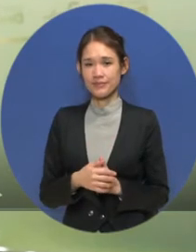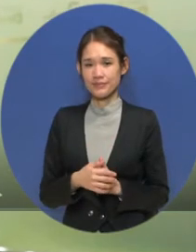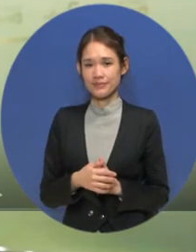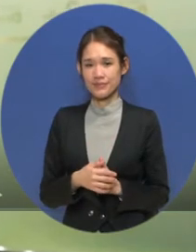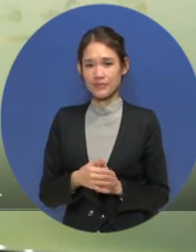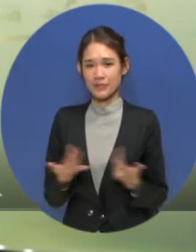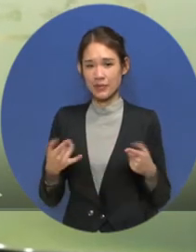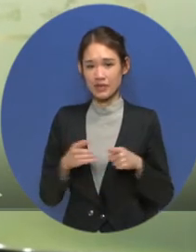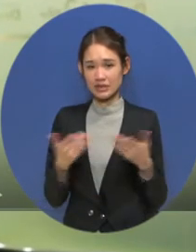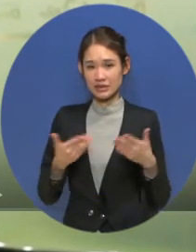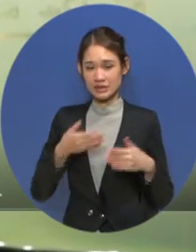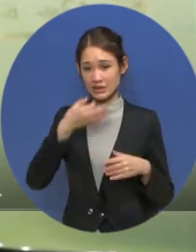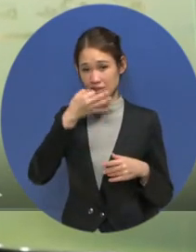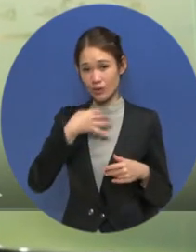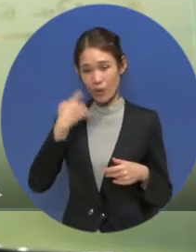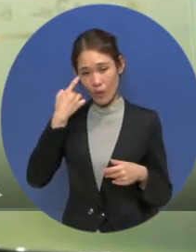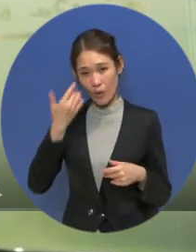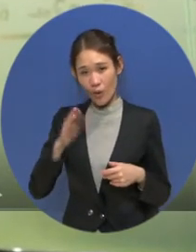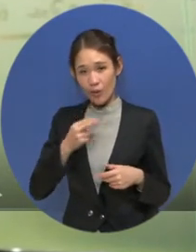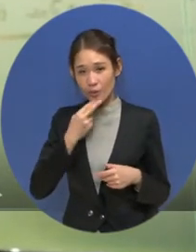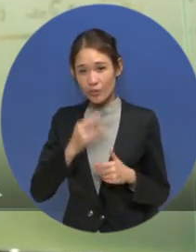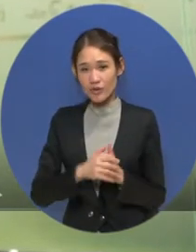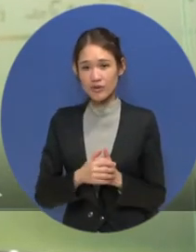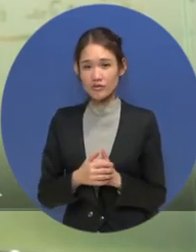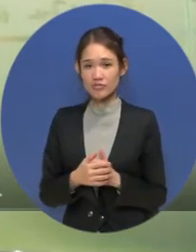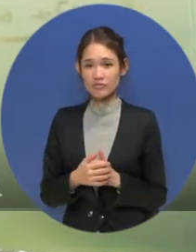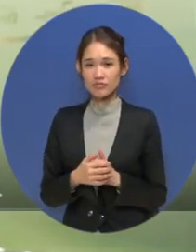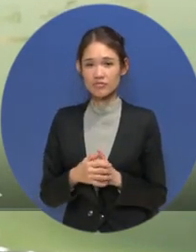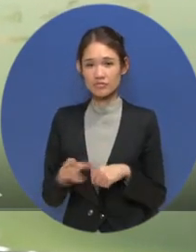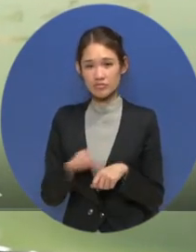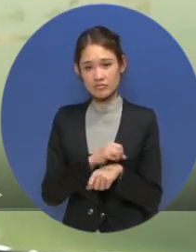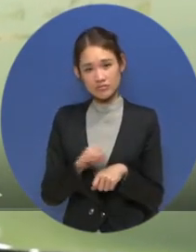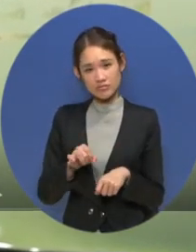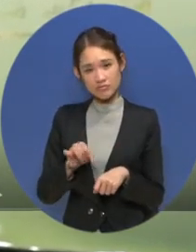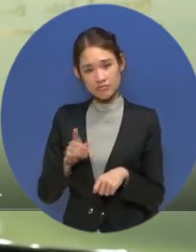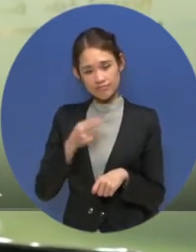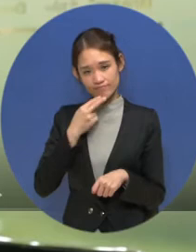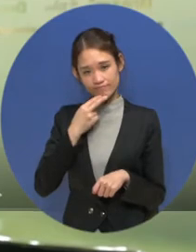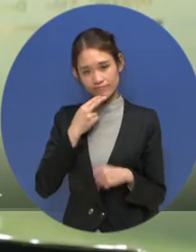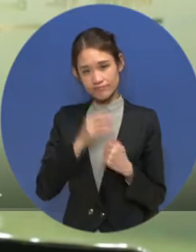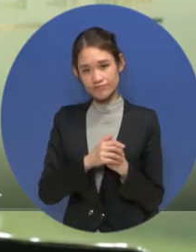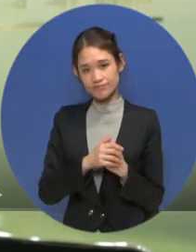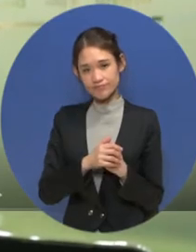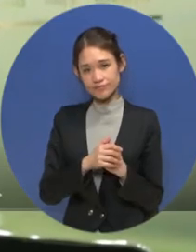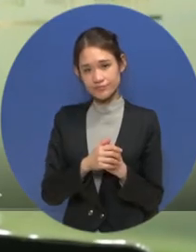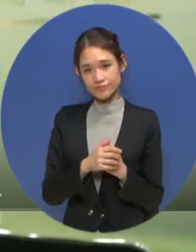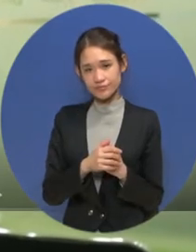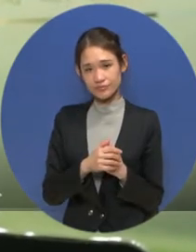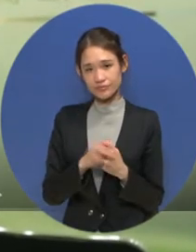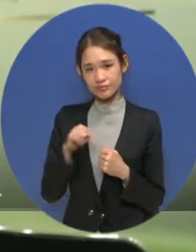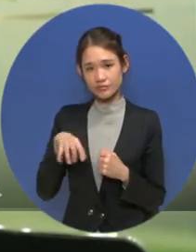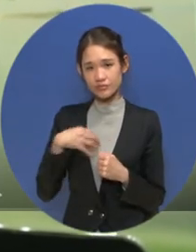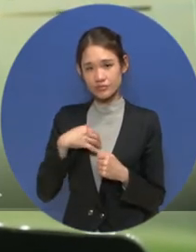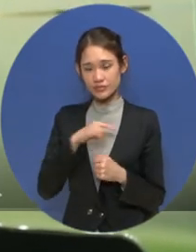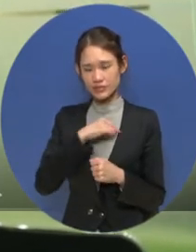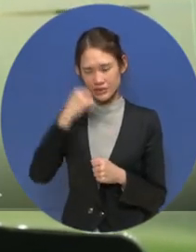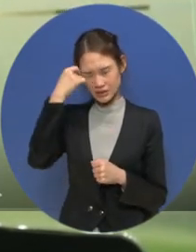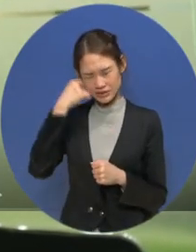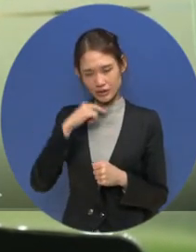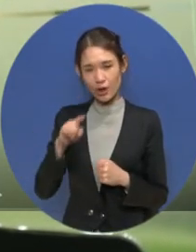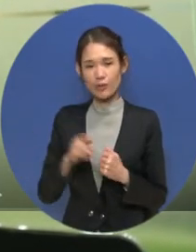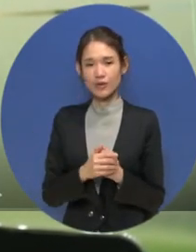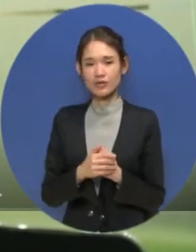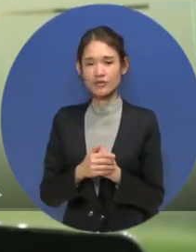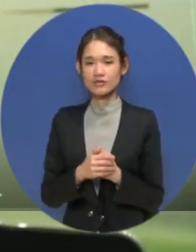그래도 뭐 같이 일하면서 뭐 힘든 점이나 그런 건 없으세요? 특별히 힘든 거는 없고요. 여기 와서 제일 많이 느꼈던